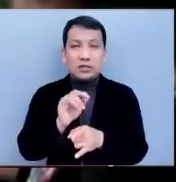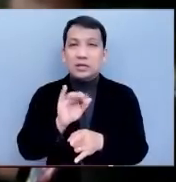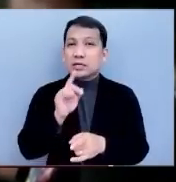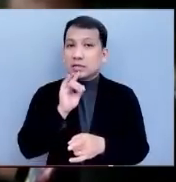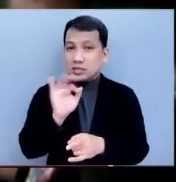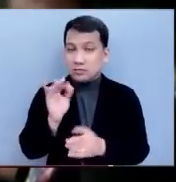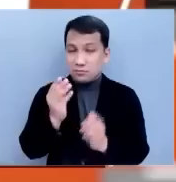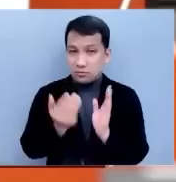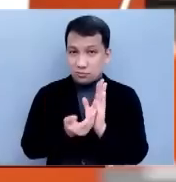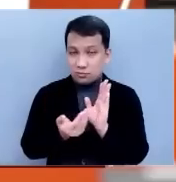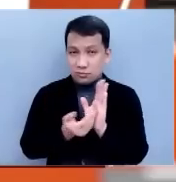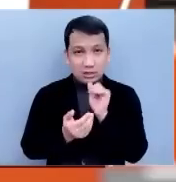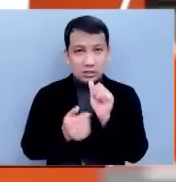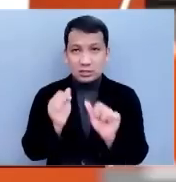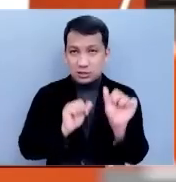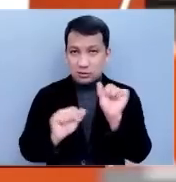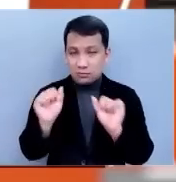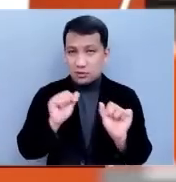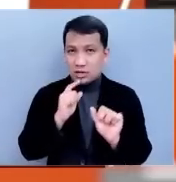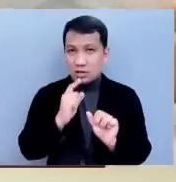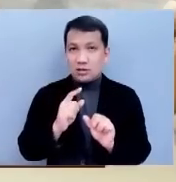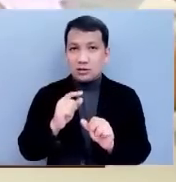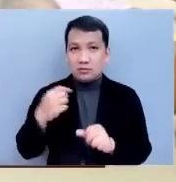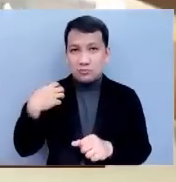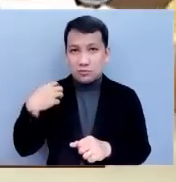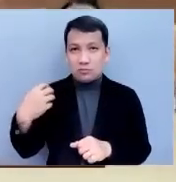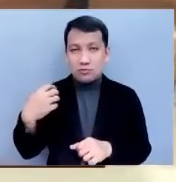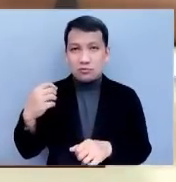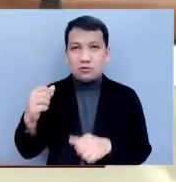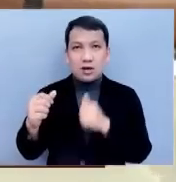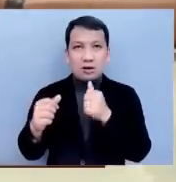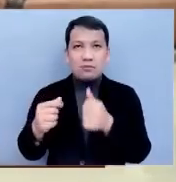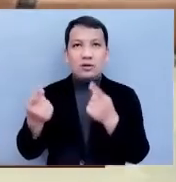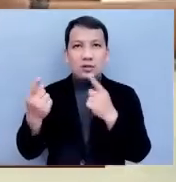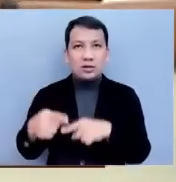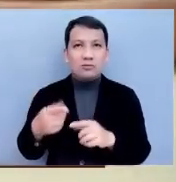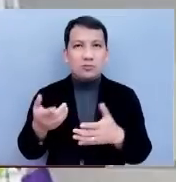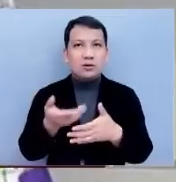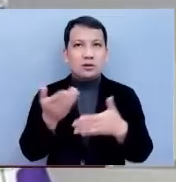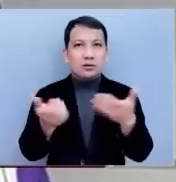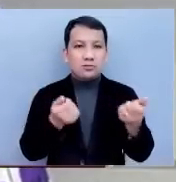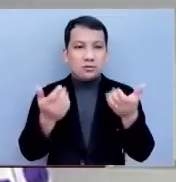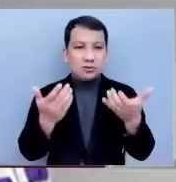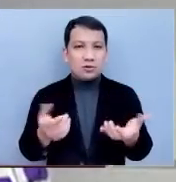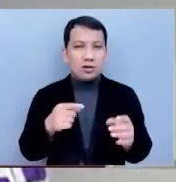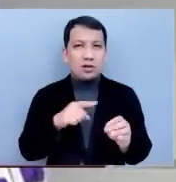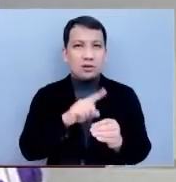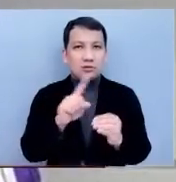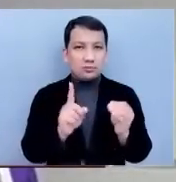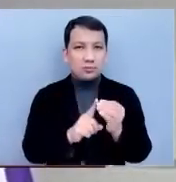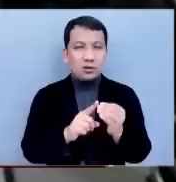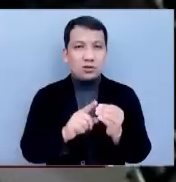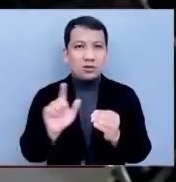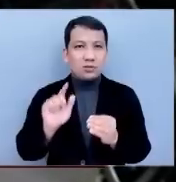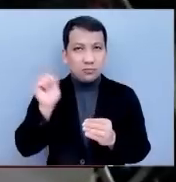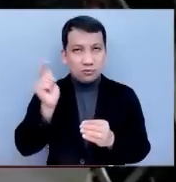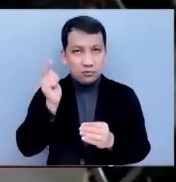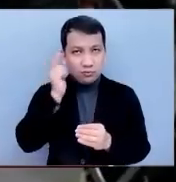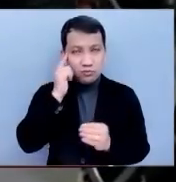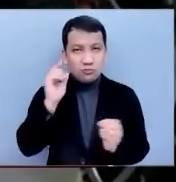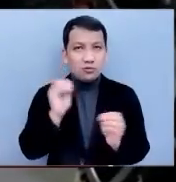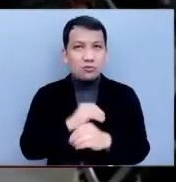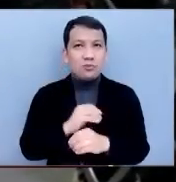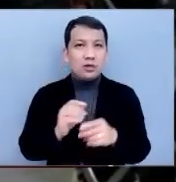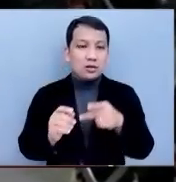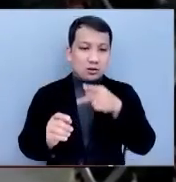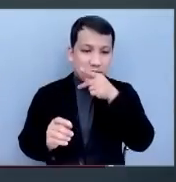na hindi inaksyonan ang reklamo ng empleyado, posibleng maharap sa administrative sanctions ang government office. Habang ang